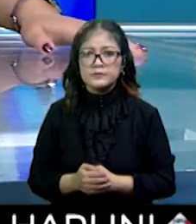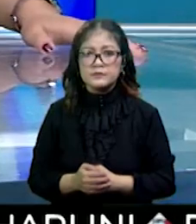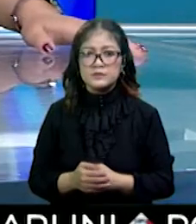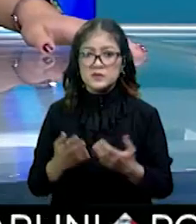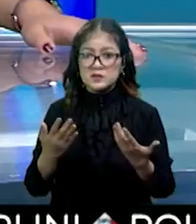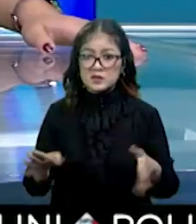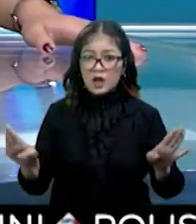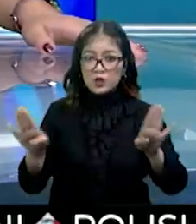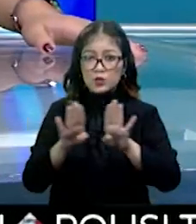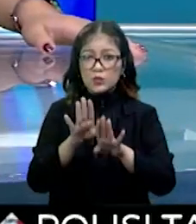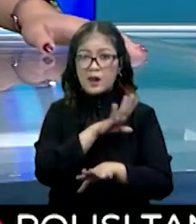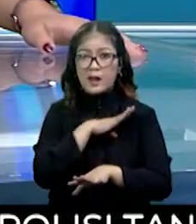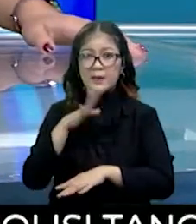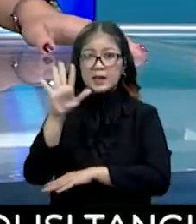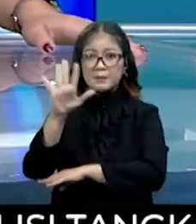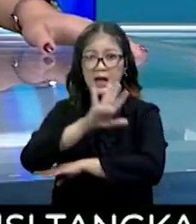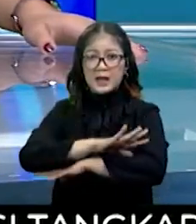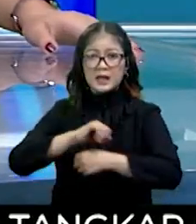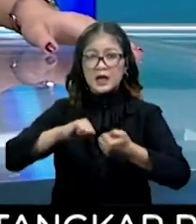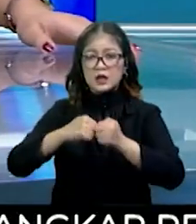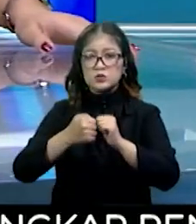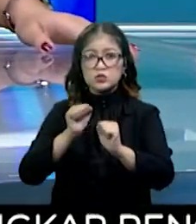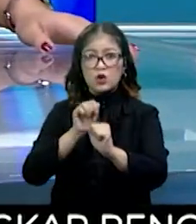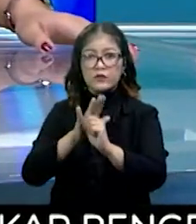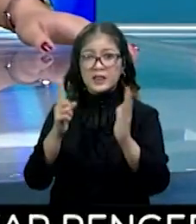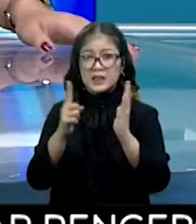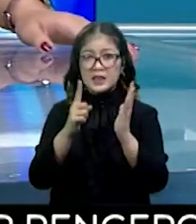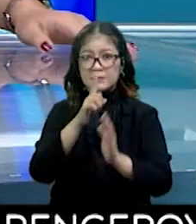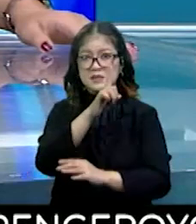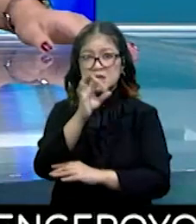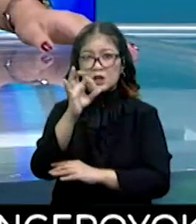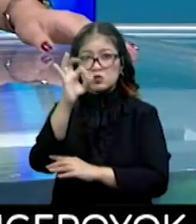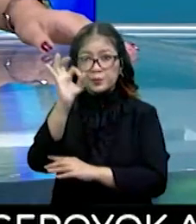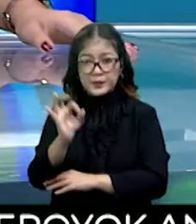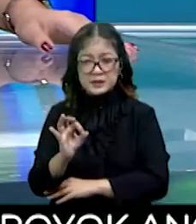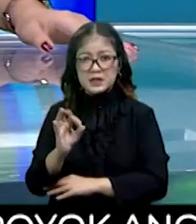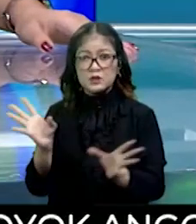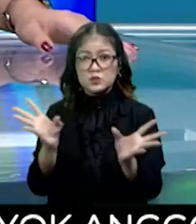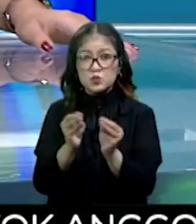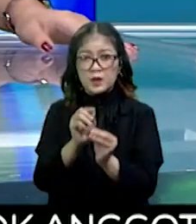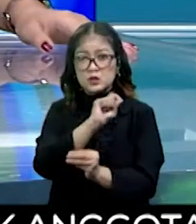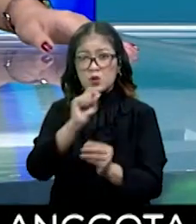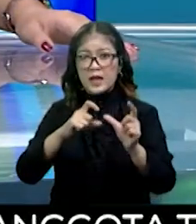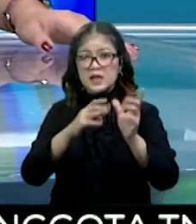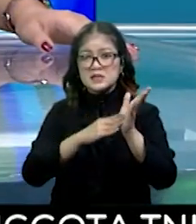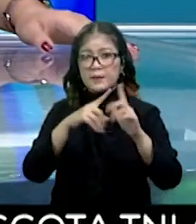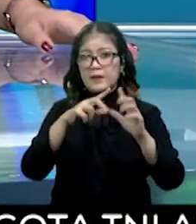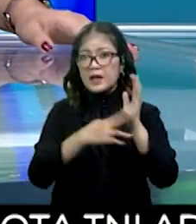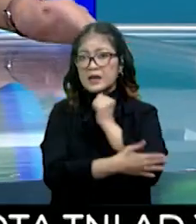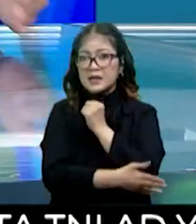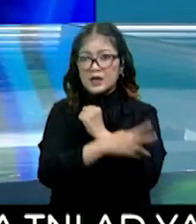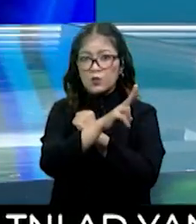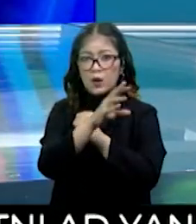Pemirsa, pasca ditutup selama 5 hari akibat kasus COVID-19, pembelajaran tatap muka dengan kapasitas 100% di SMA Negeri 20 Sawah Besar,